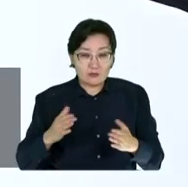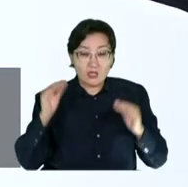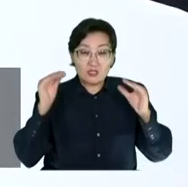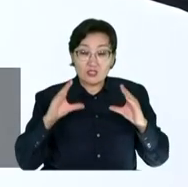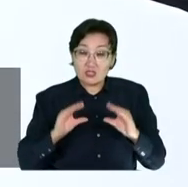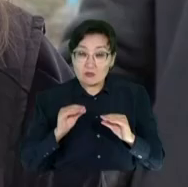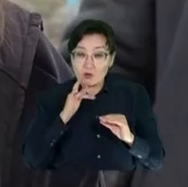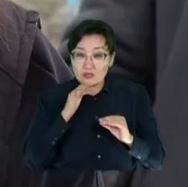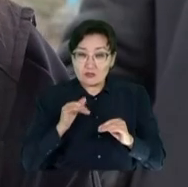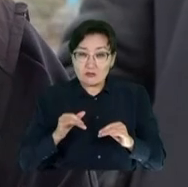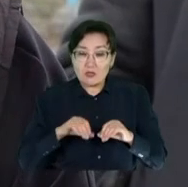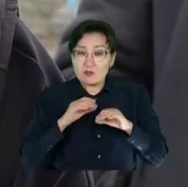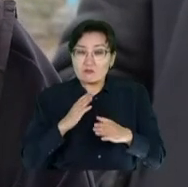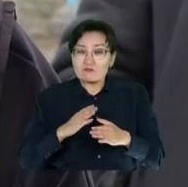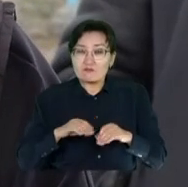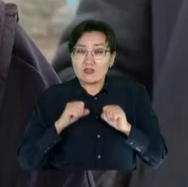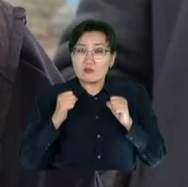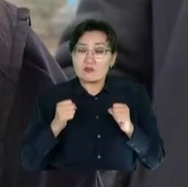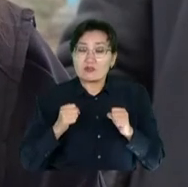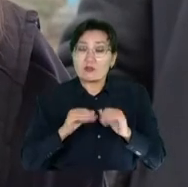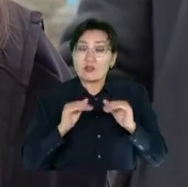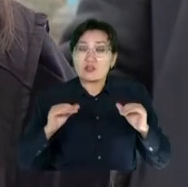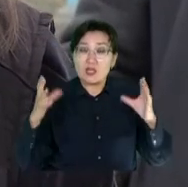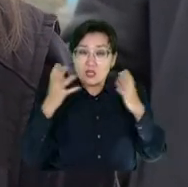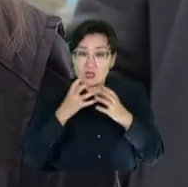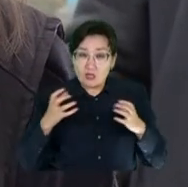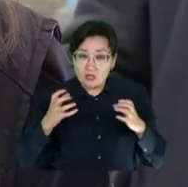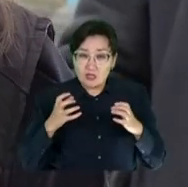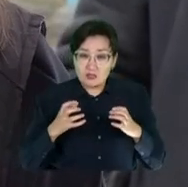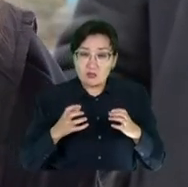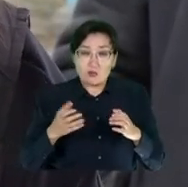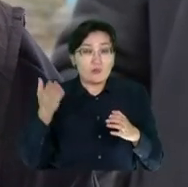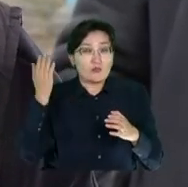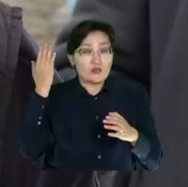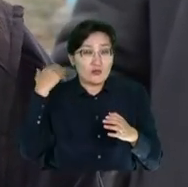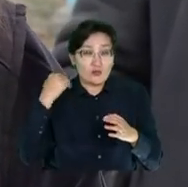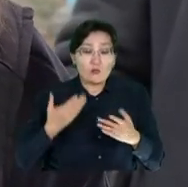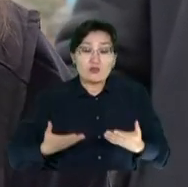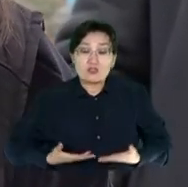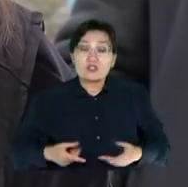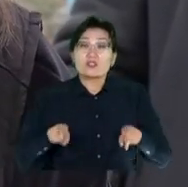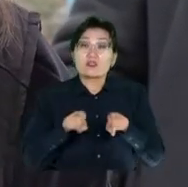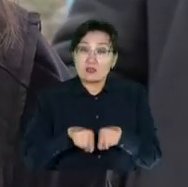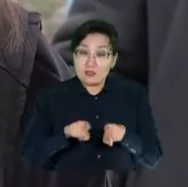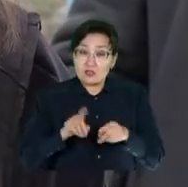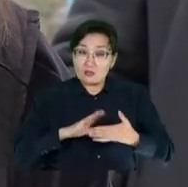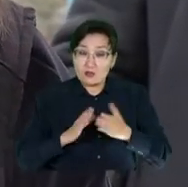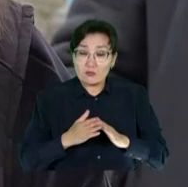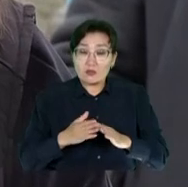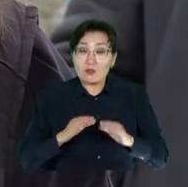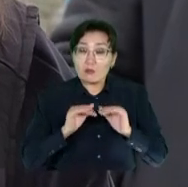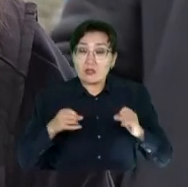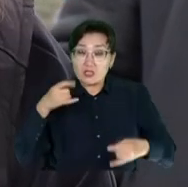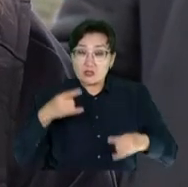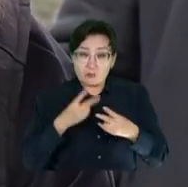уақытта мүлдем балаларымыз жаңағы қараңғы бұрынғы заманда өмір сүріп жатқан секілді болып тұрмыз. Балаларымыз теледидар